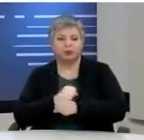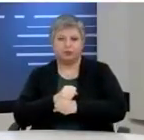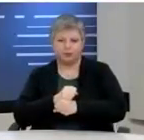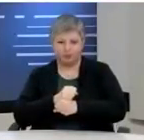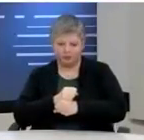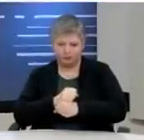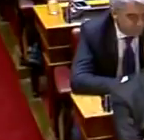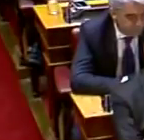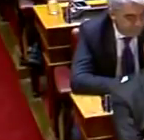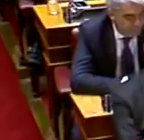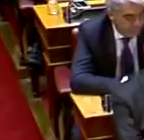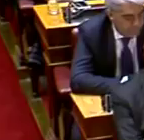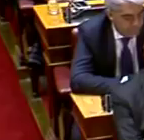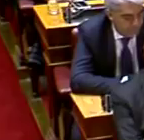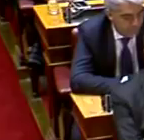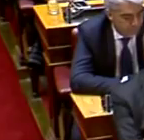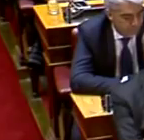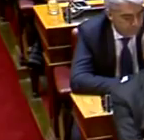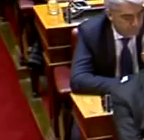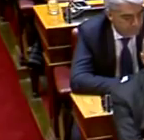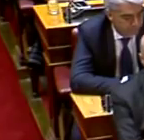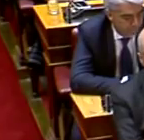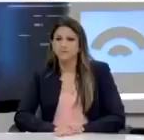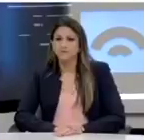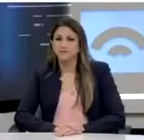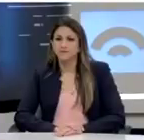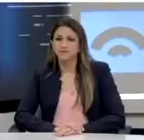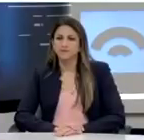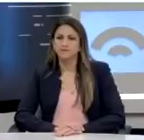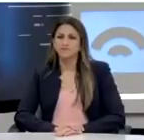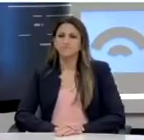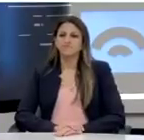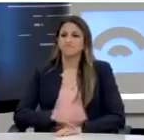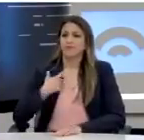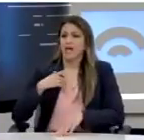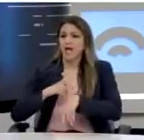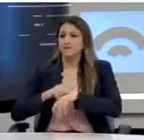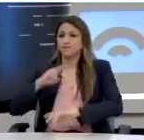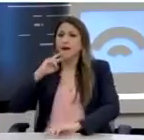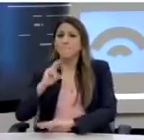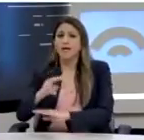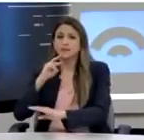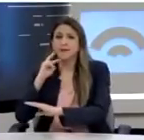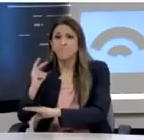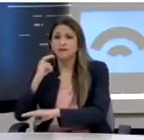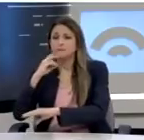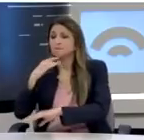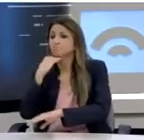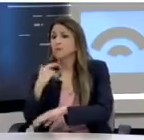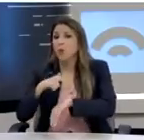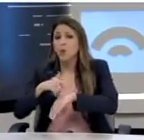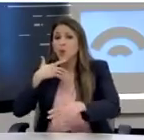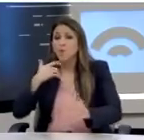Το πέμπτο που κερδίσαμε, αν απαντώ και στον καθένα, δεν θα φτάσει ο χρόνος. Όχι, υπήρξε συμφωνία. Το πέμπτο που